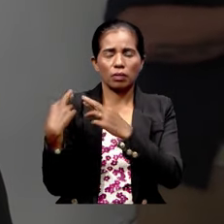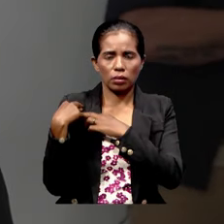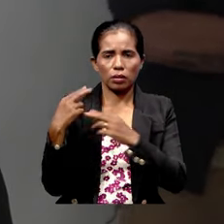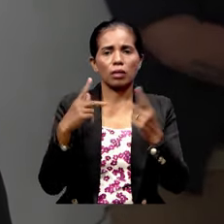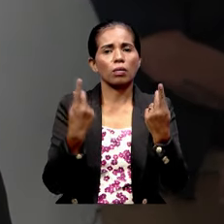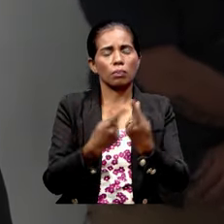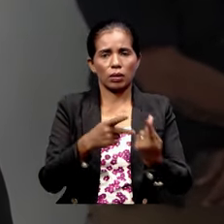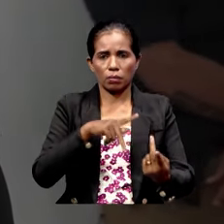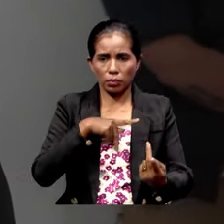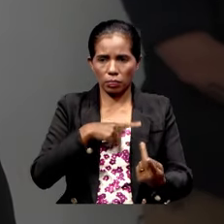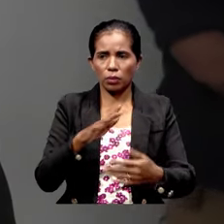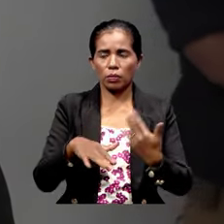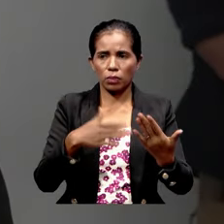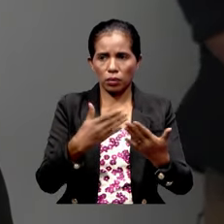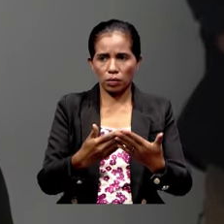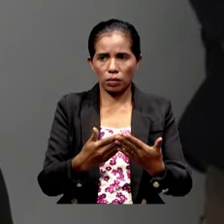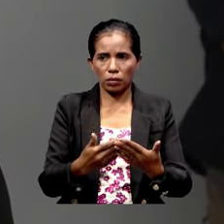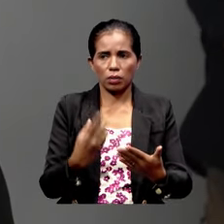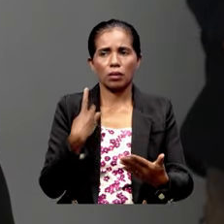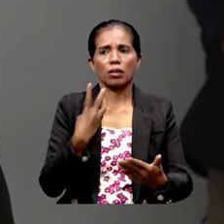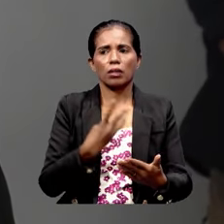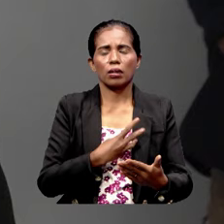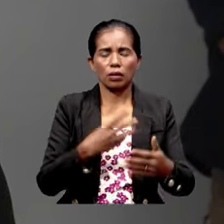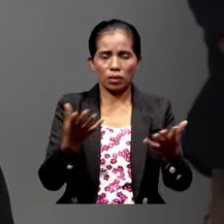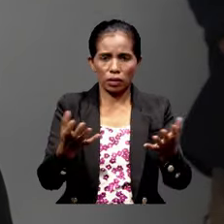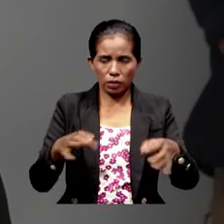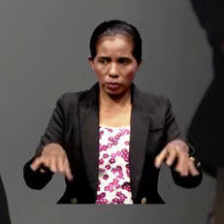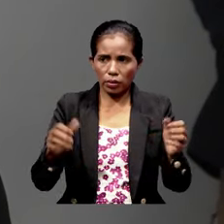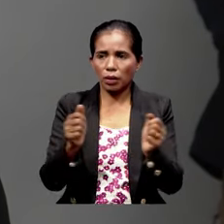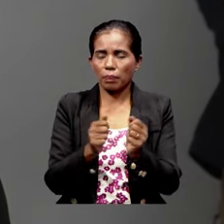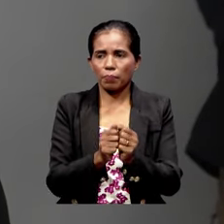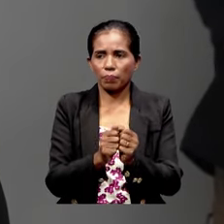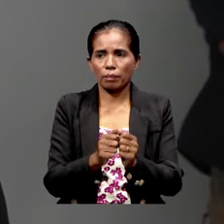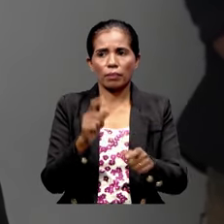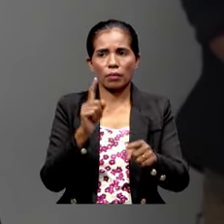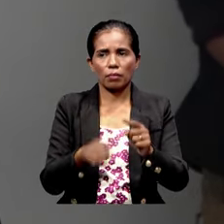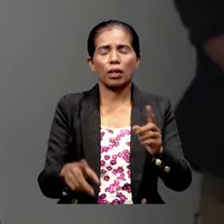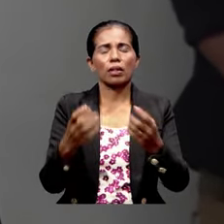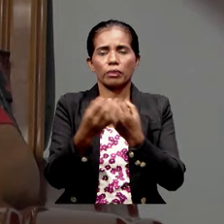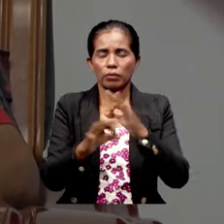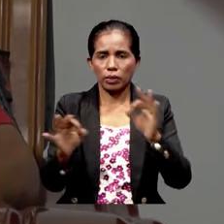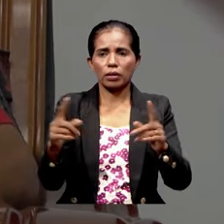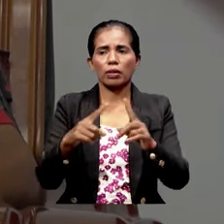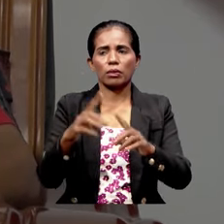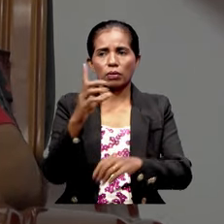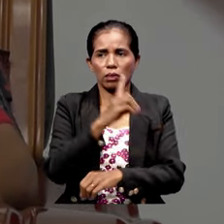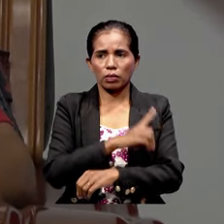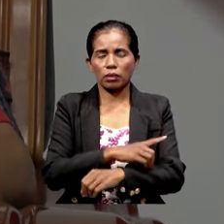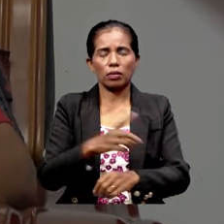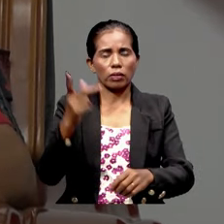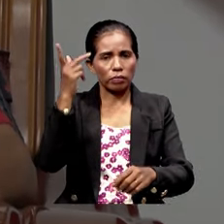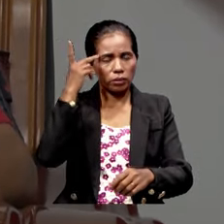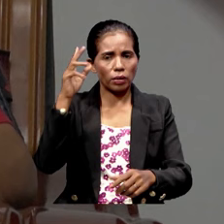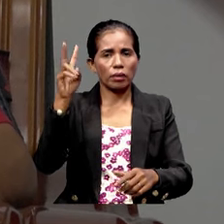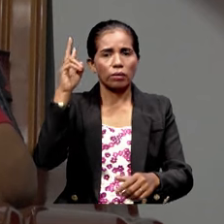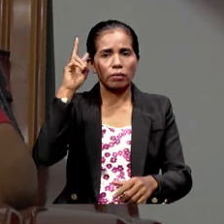sira buat serna hutu ita hakas mas label hutu lorong ida. Vice-presidente